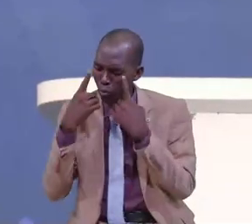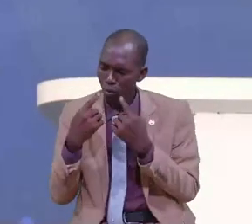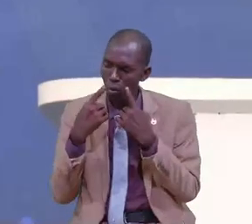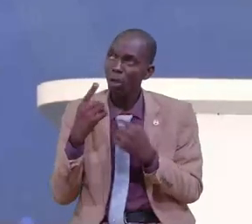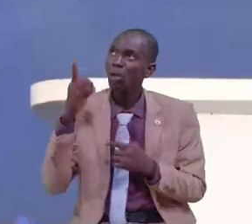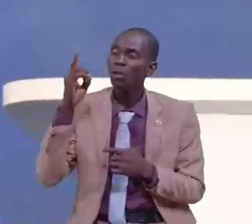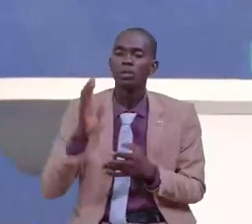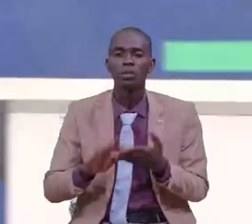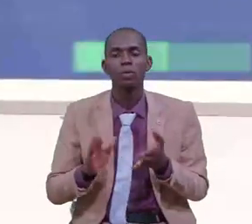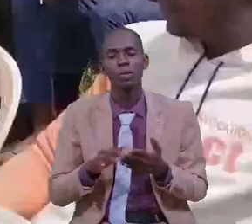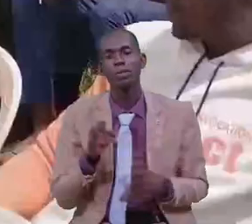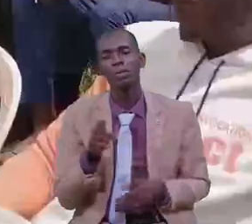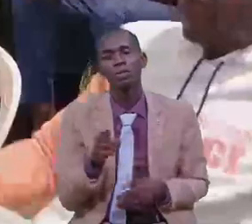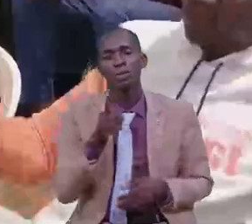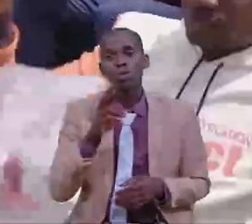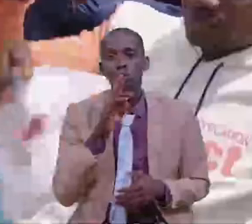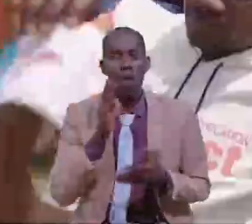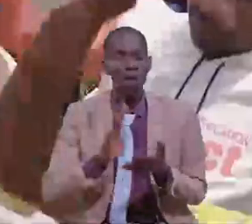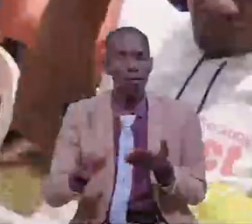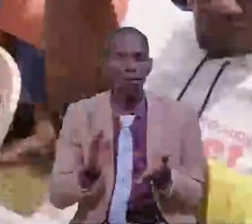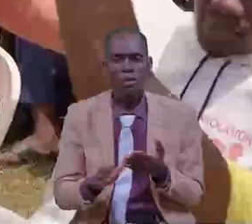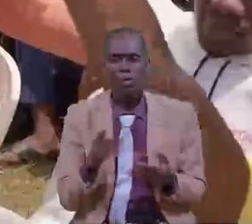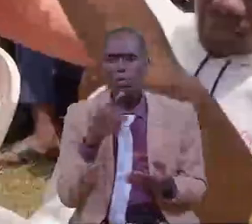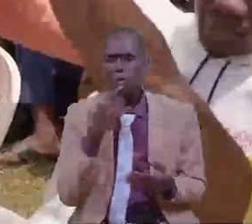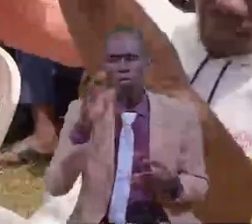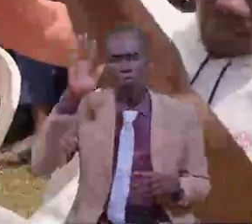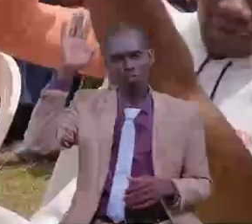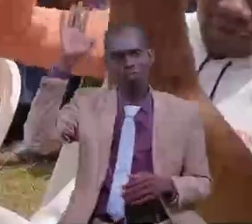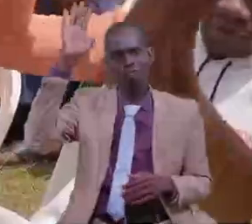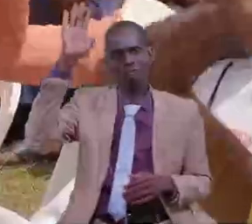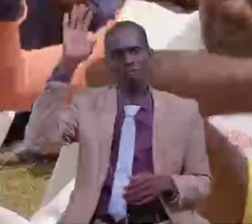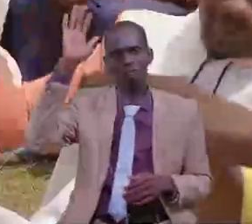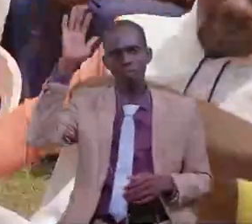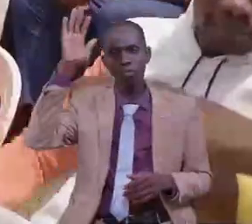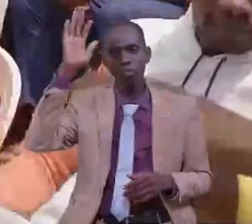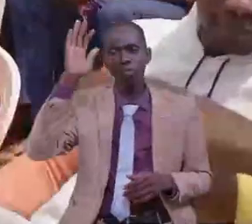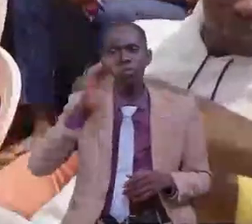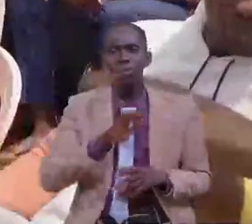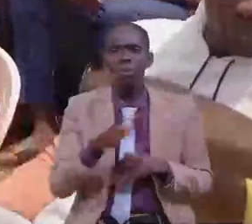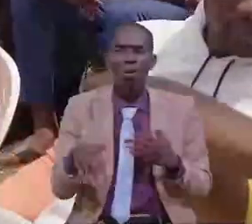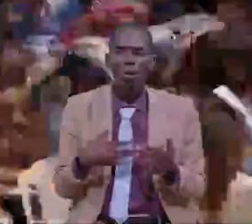Tu es pardonné. Je dis, tu es pardonné.